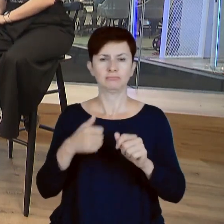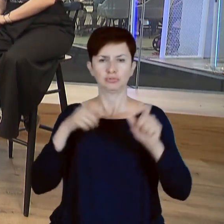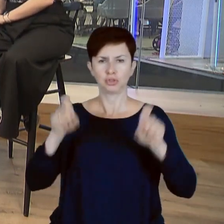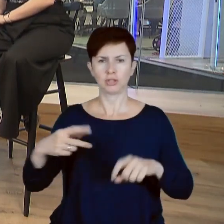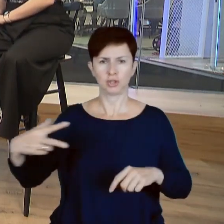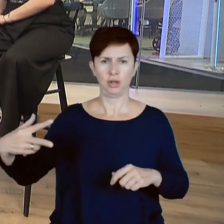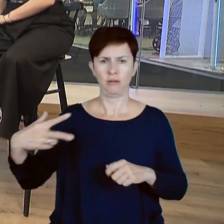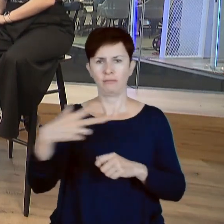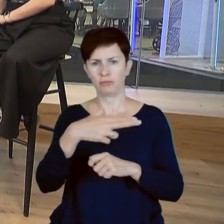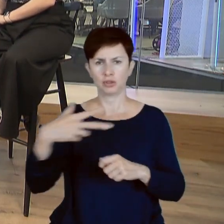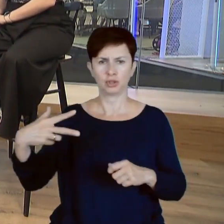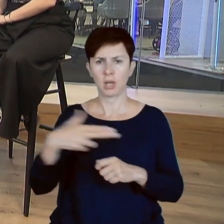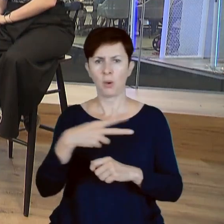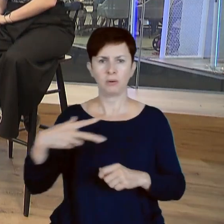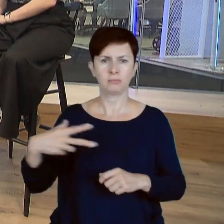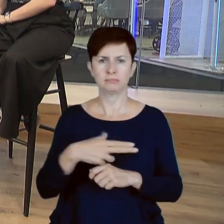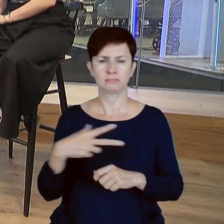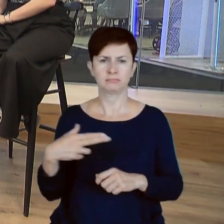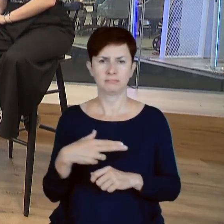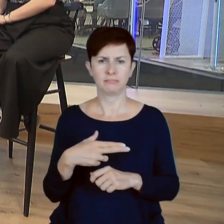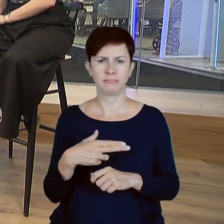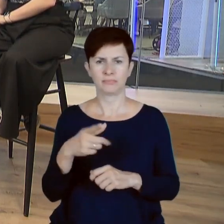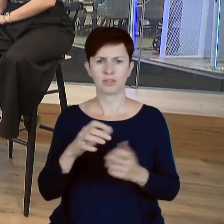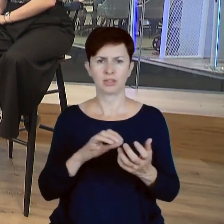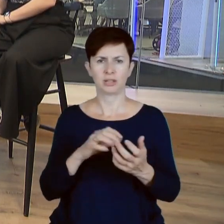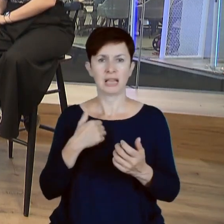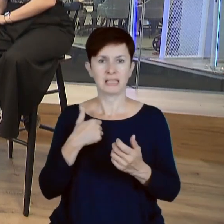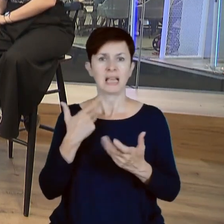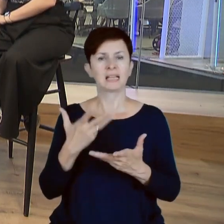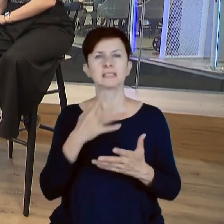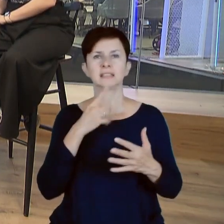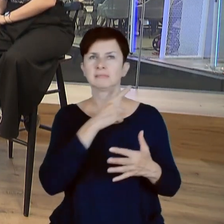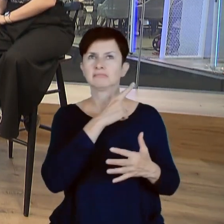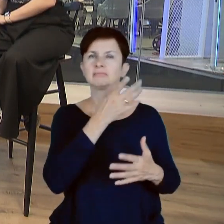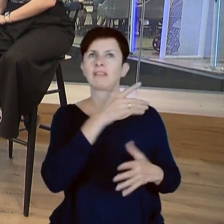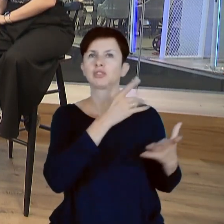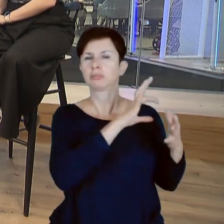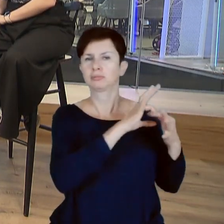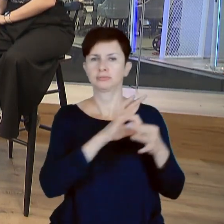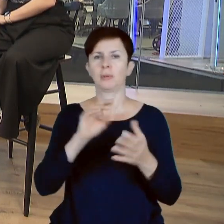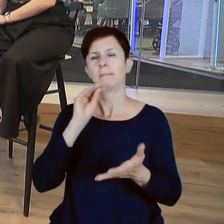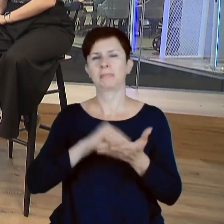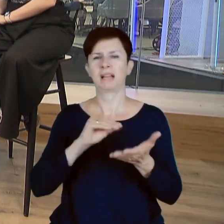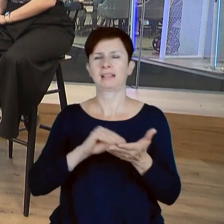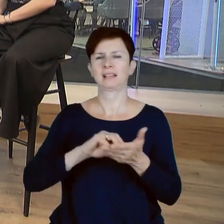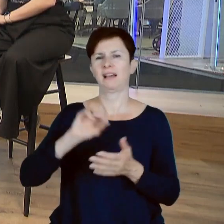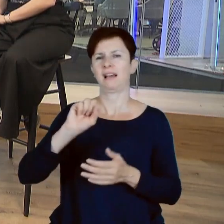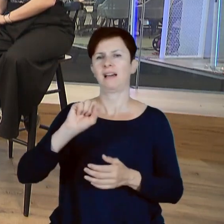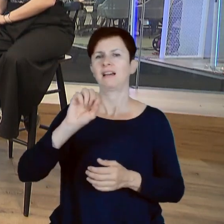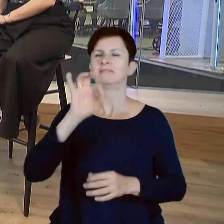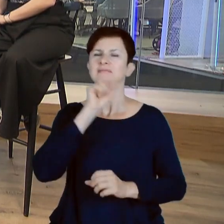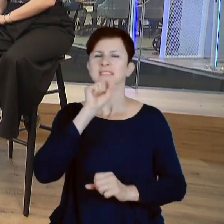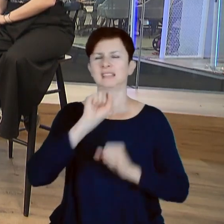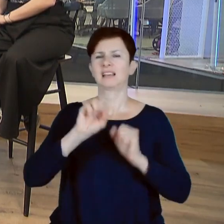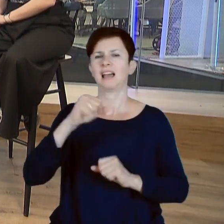wycinał. To jest jakiś świat, do którego ja chcę się odnosić, do tych praktyk analogowych, nazwijmy je, ale też z takim poczuciem, że jesteśmy w